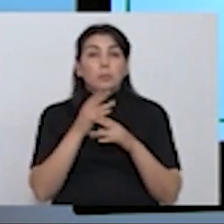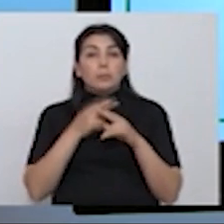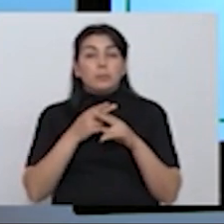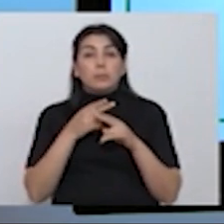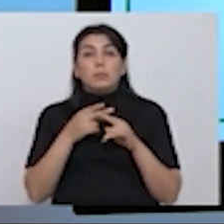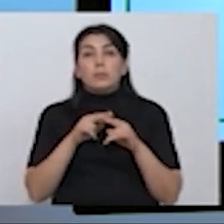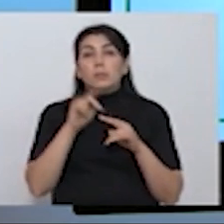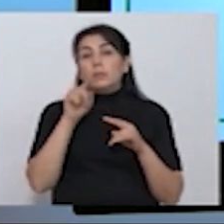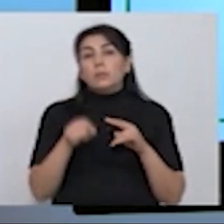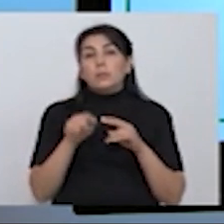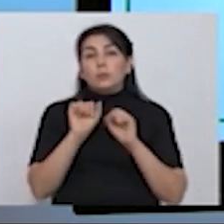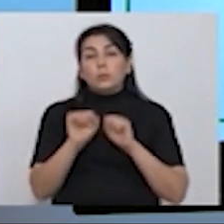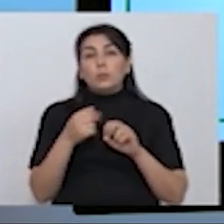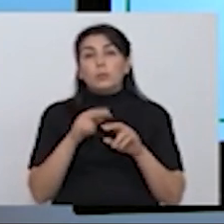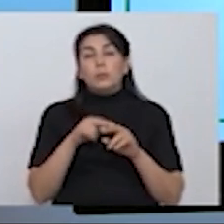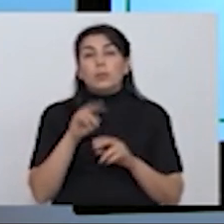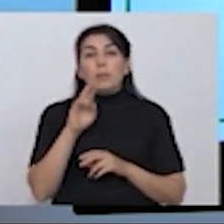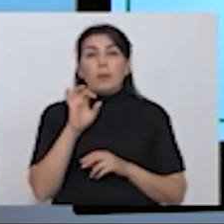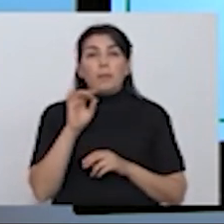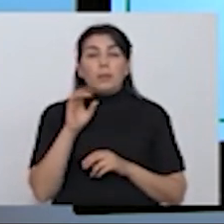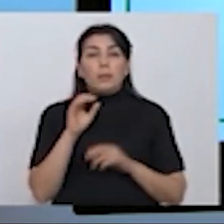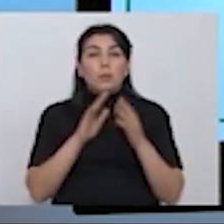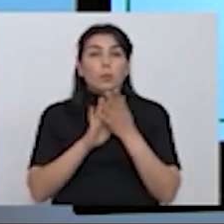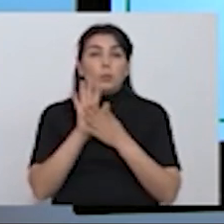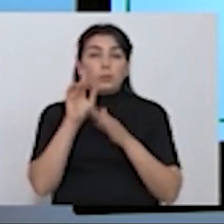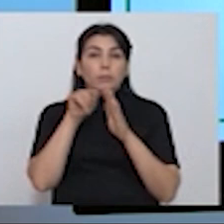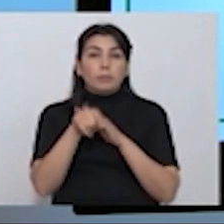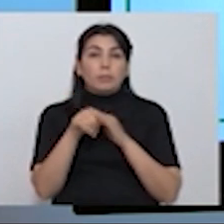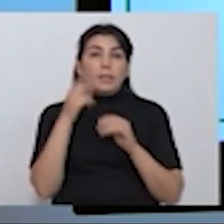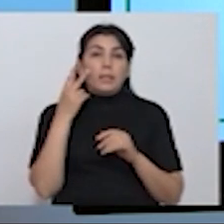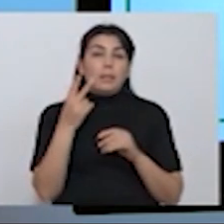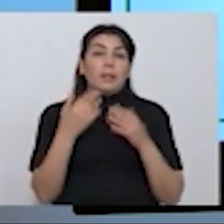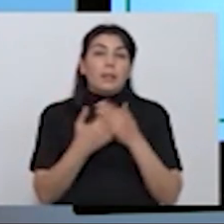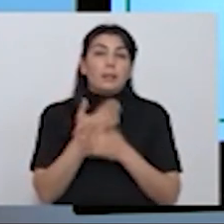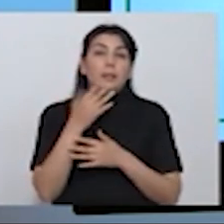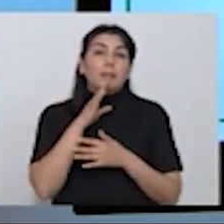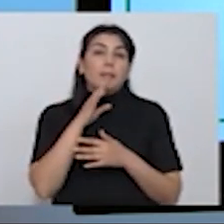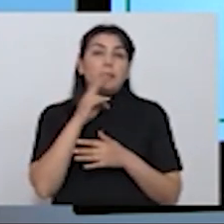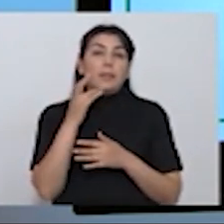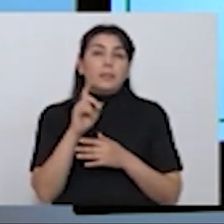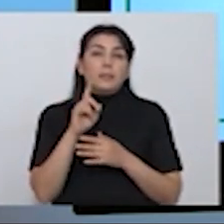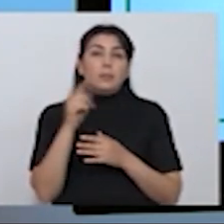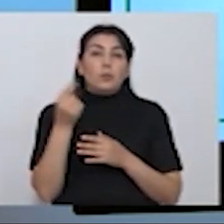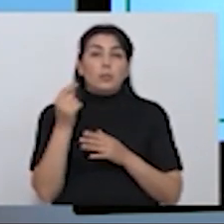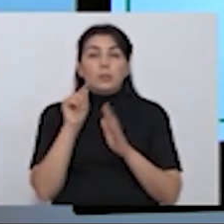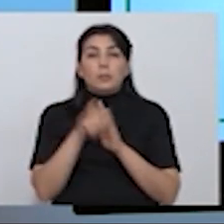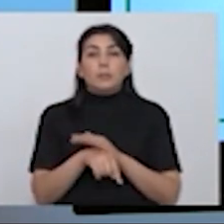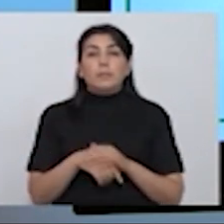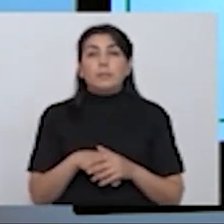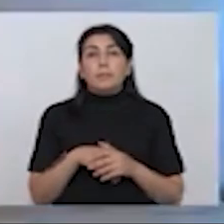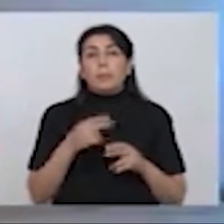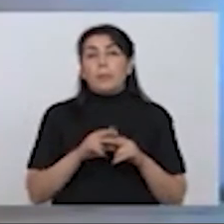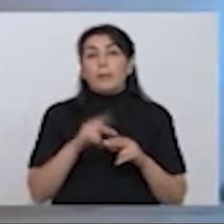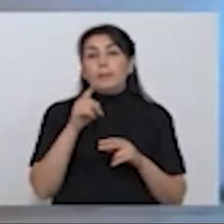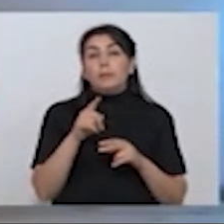bu to'siq periferik qismlarga o'sib kirib, ikkita yangi qiz hujayralarini hosil qiladi. O'simlik